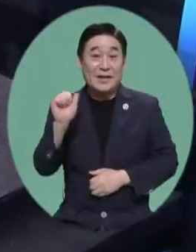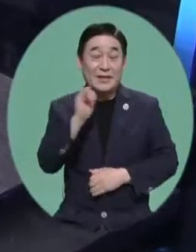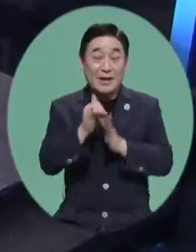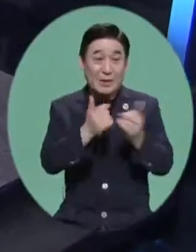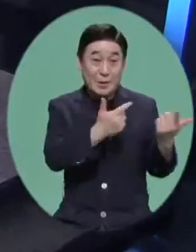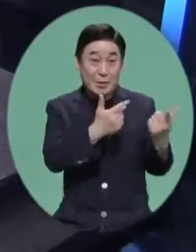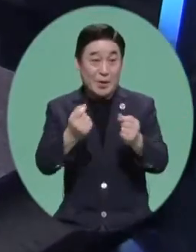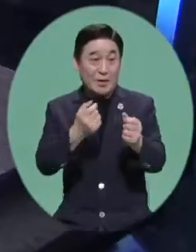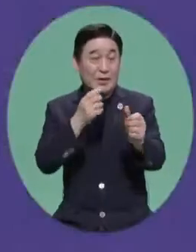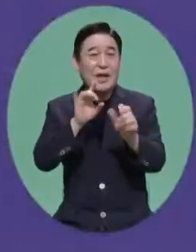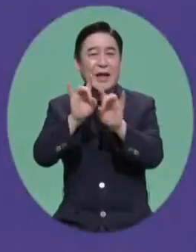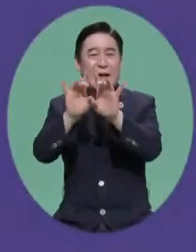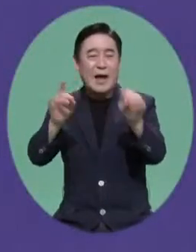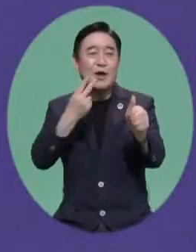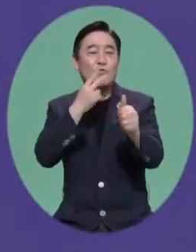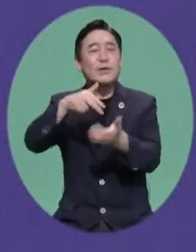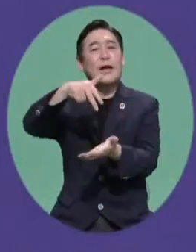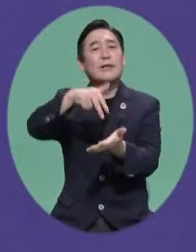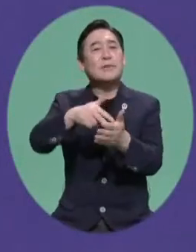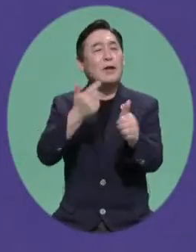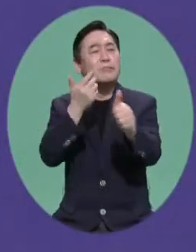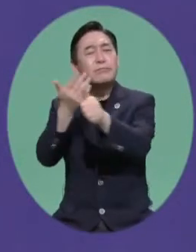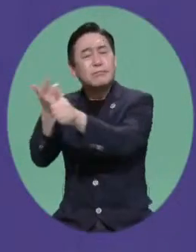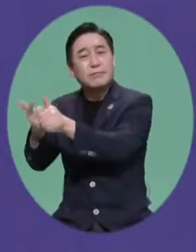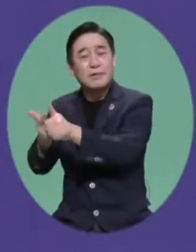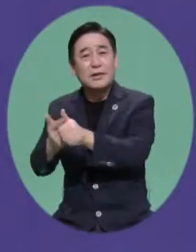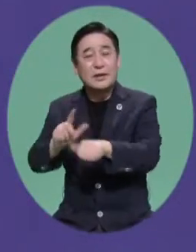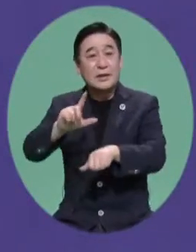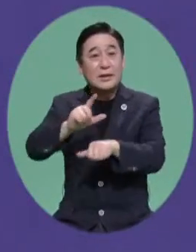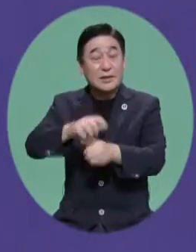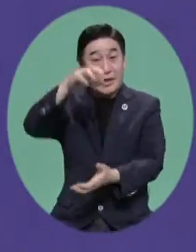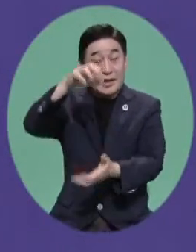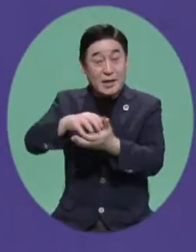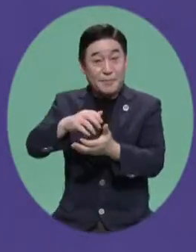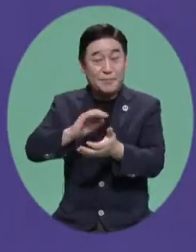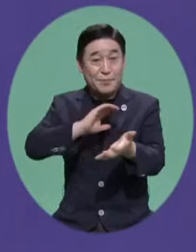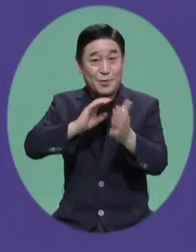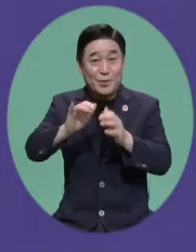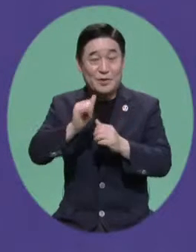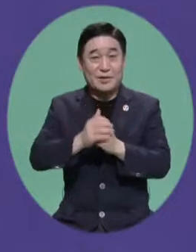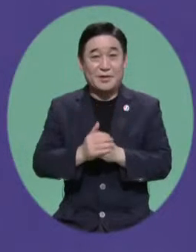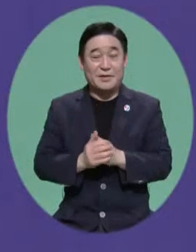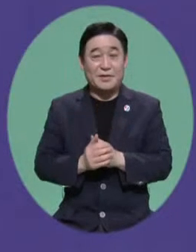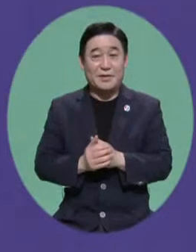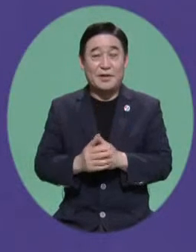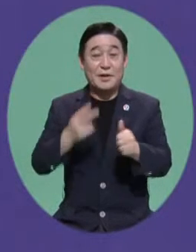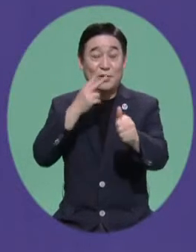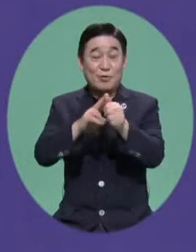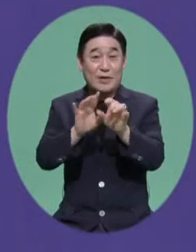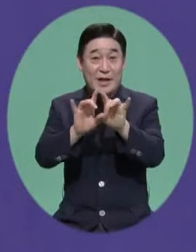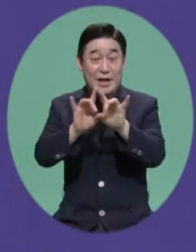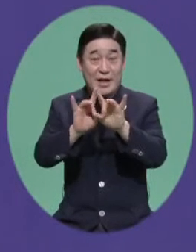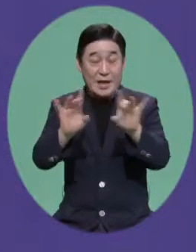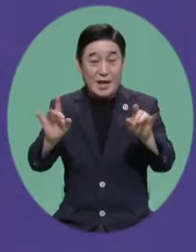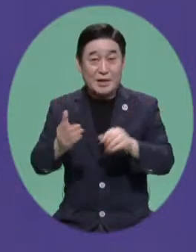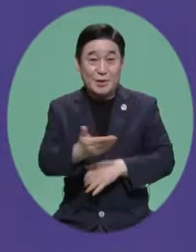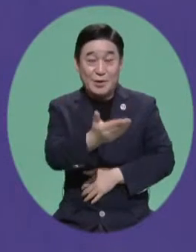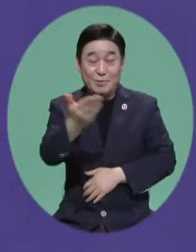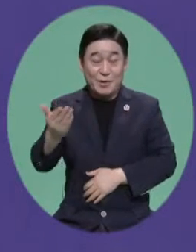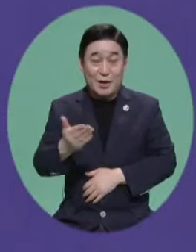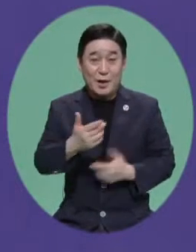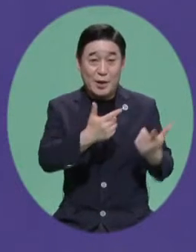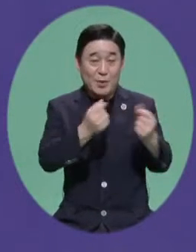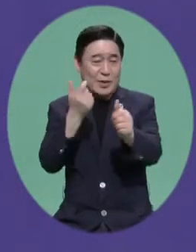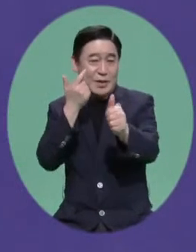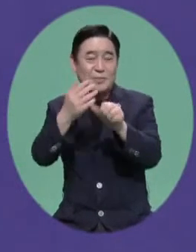공통 질문에 대한 다 후보자의 입장을 듣구 요 시 간 총량제 토론으로 이어가겠습니다 후보자들 께 공통